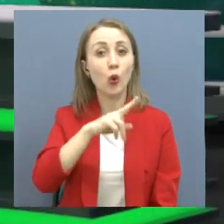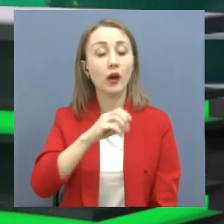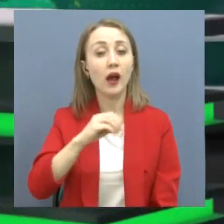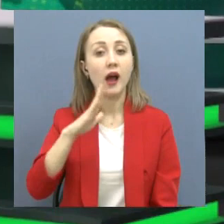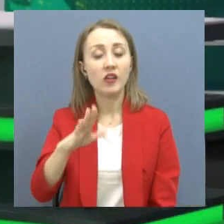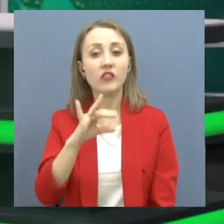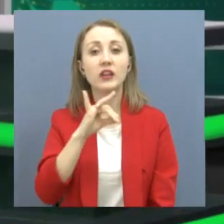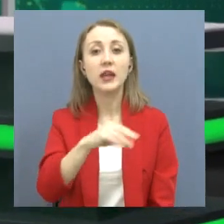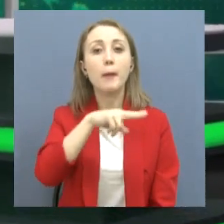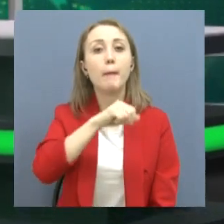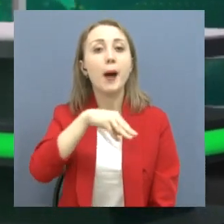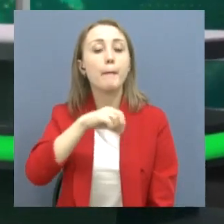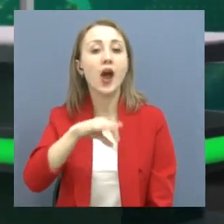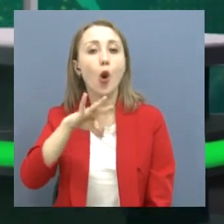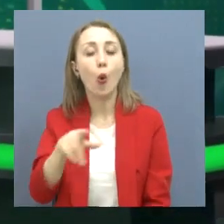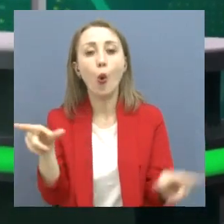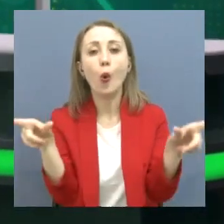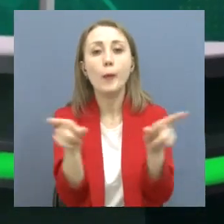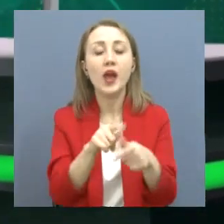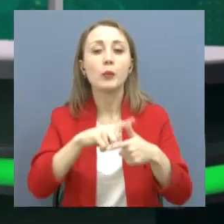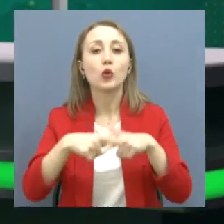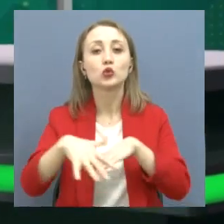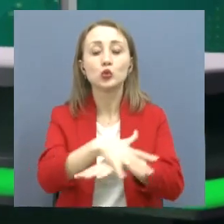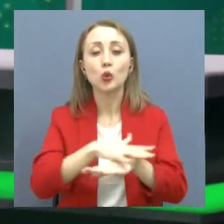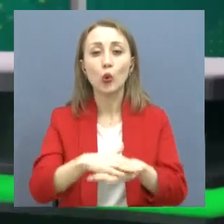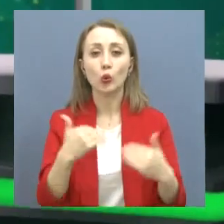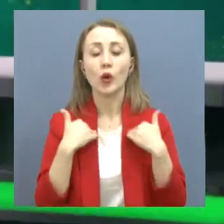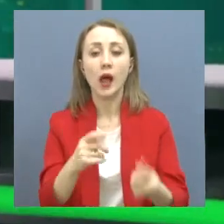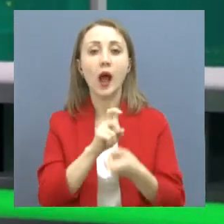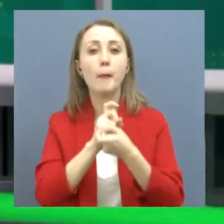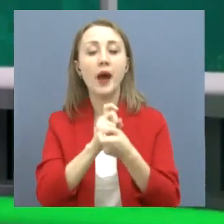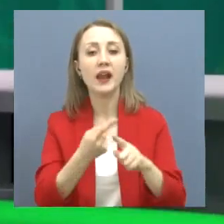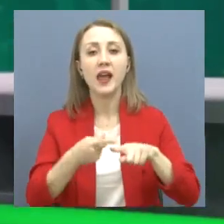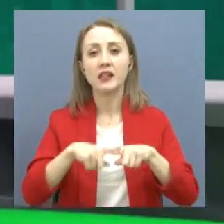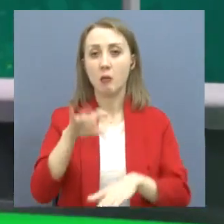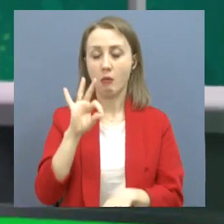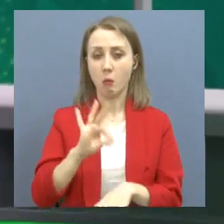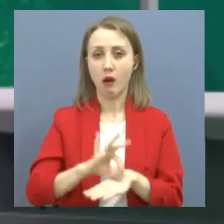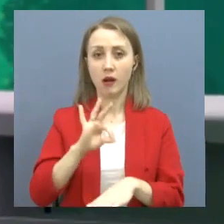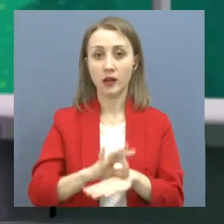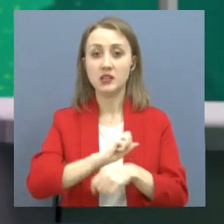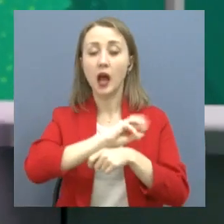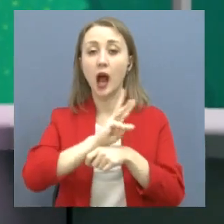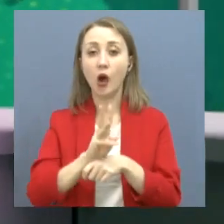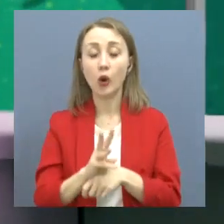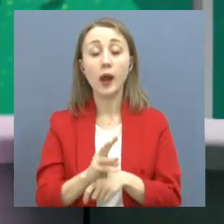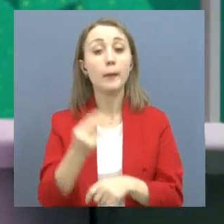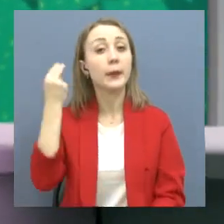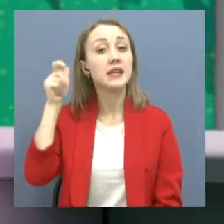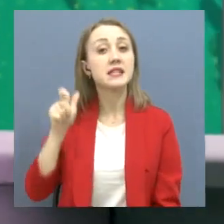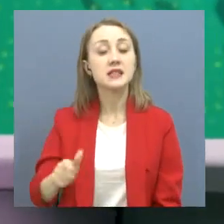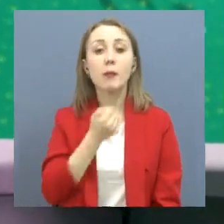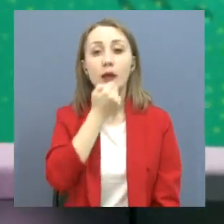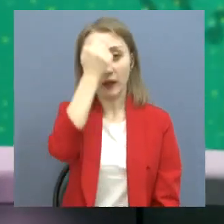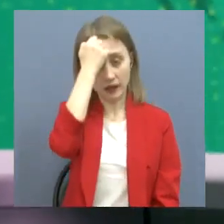Помпео обсудили вопросы координации международных усилий в борьбе с распространением COVID-19. Президент поблагодарил Соединенные